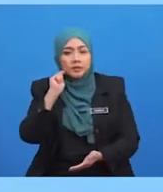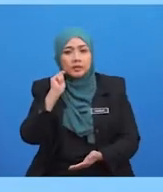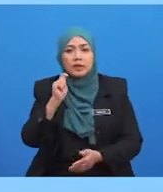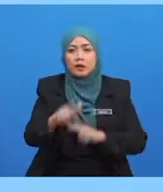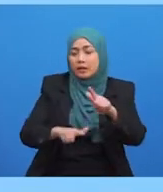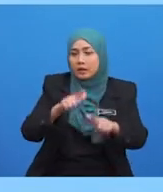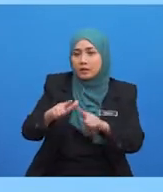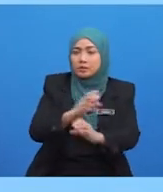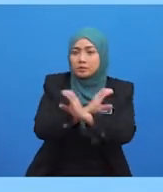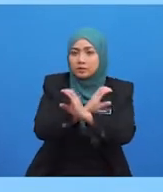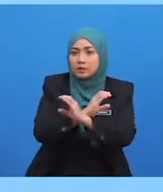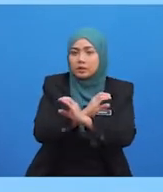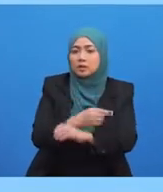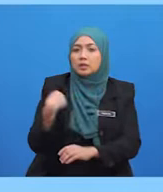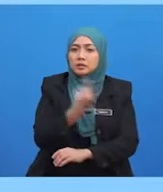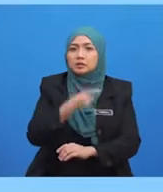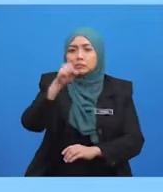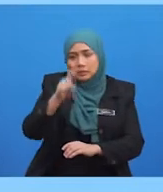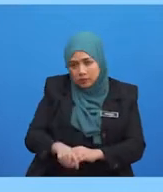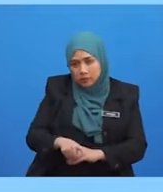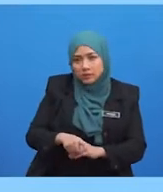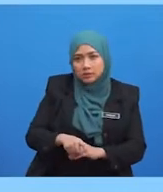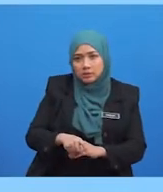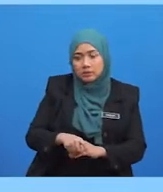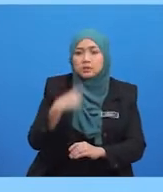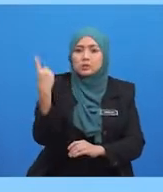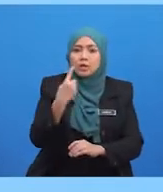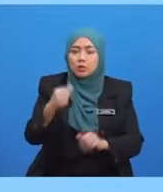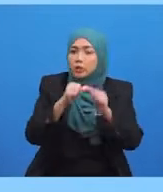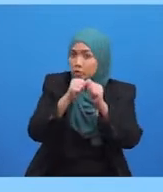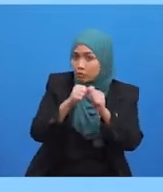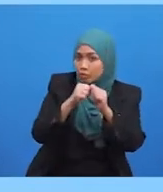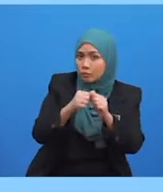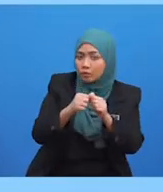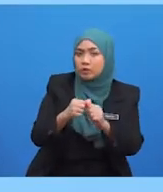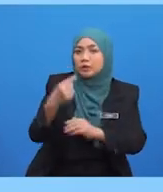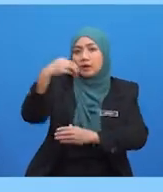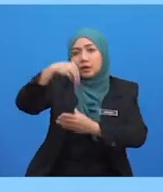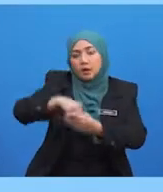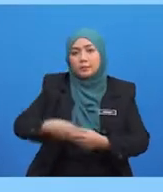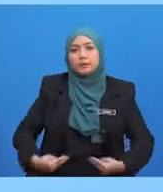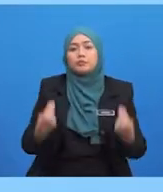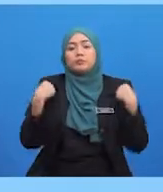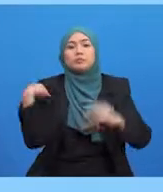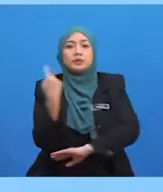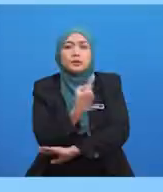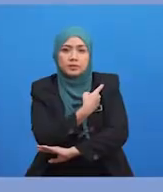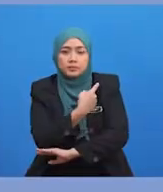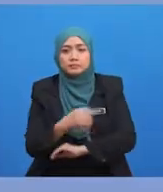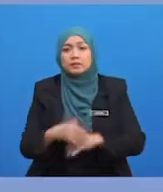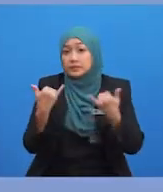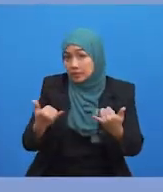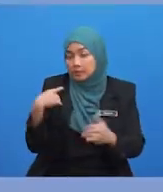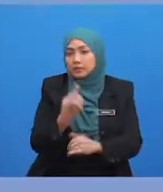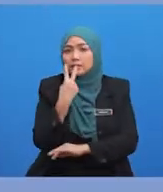kita amalkan dalam kehidupan kita seharian. Sekarang kita lihat paparan